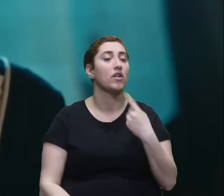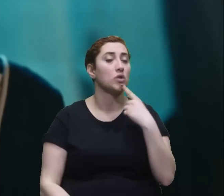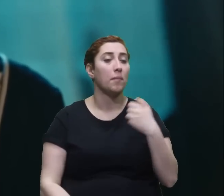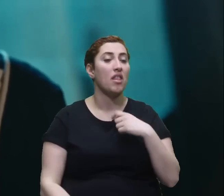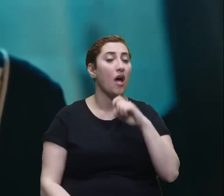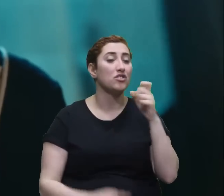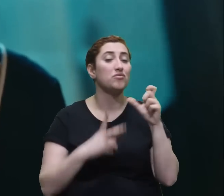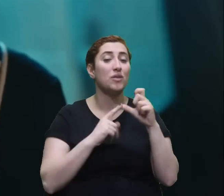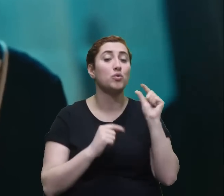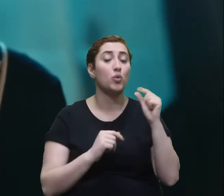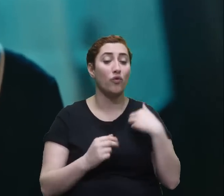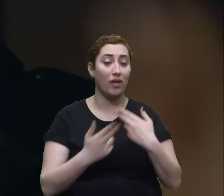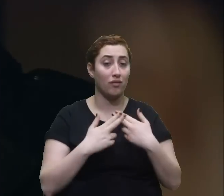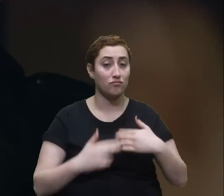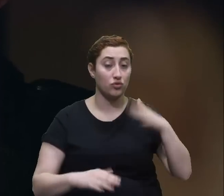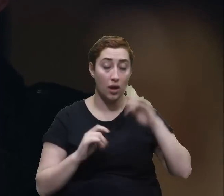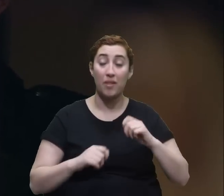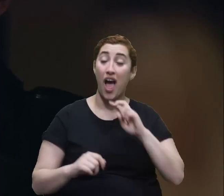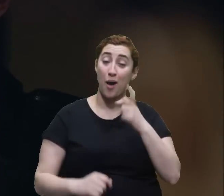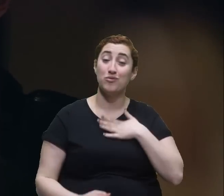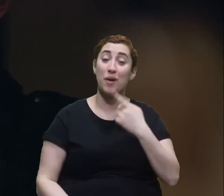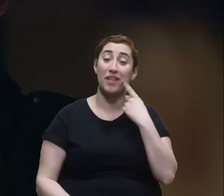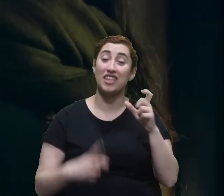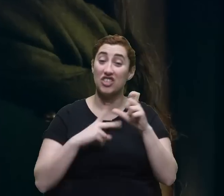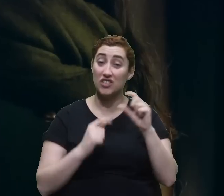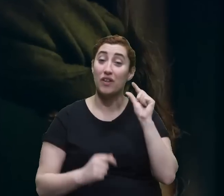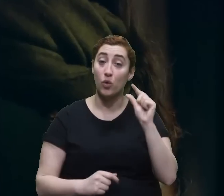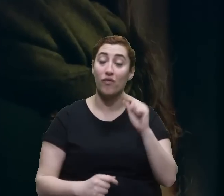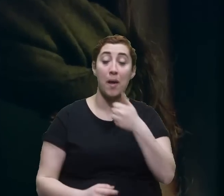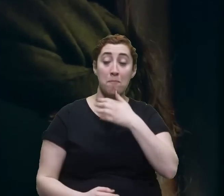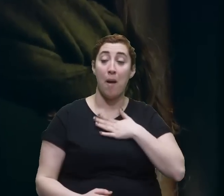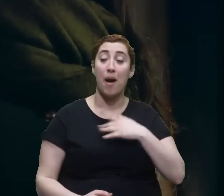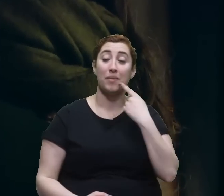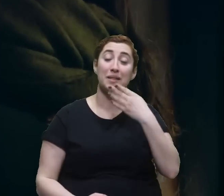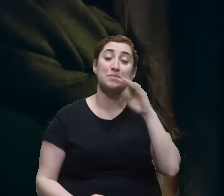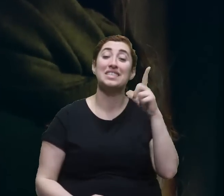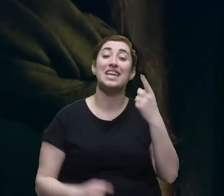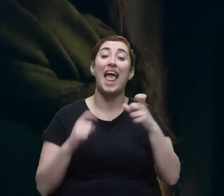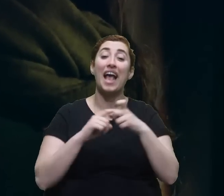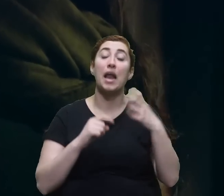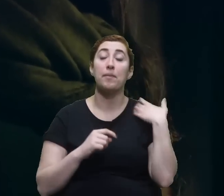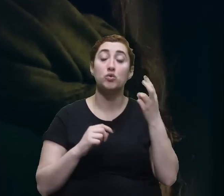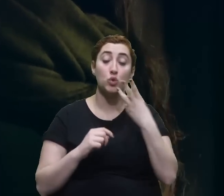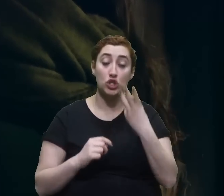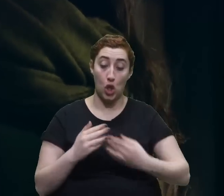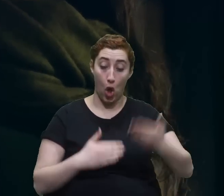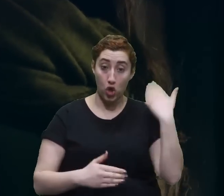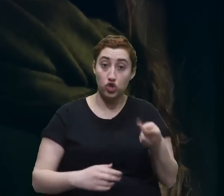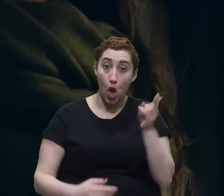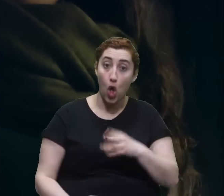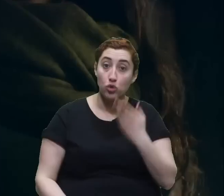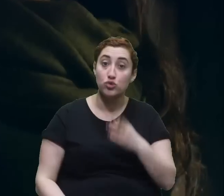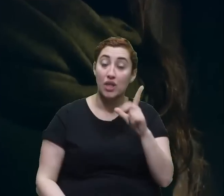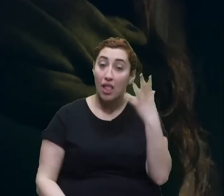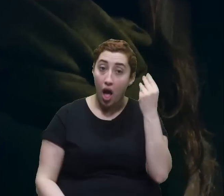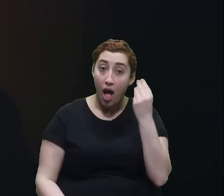beni amcam Şemsettin Ulvi yetiştirdi. Amcam dediğin Şemsettin Ulvi, babam dediğin Mısırlı Ekrem Paşa'dan 3 yıl önce ölmüş